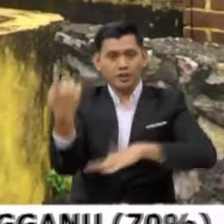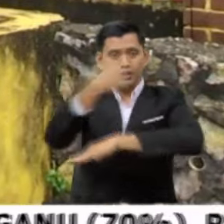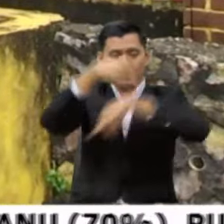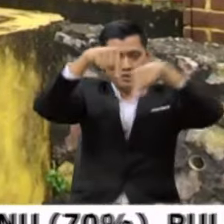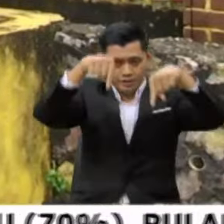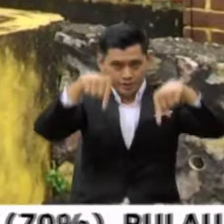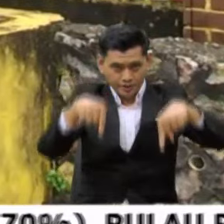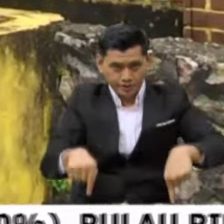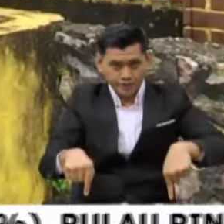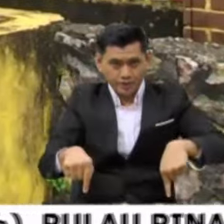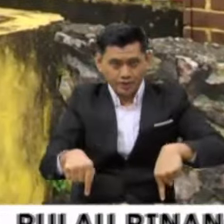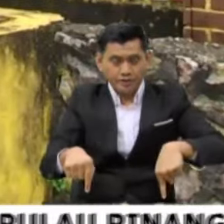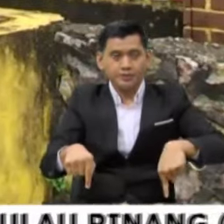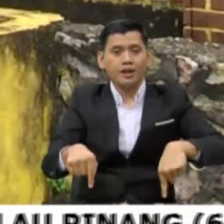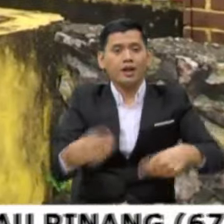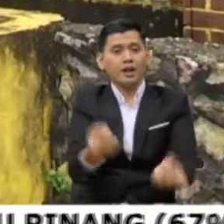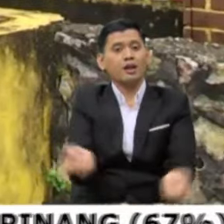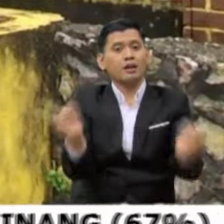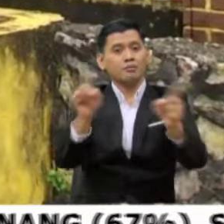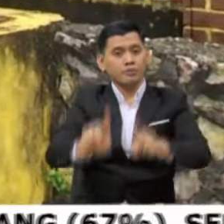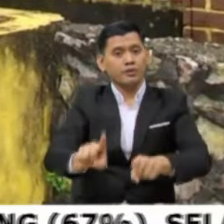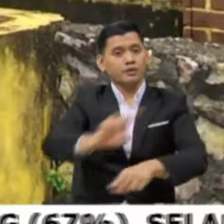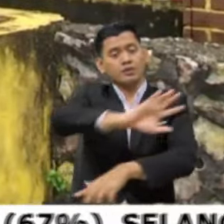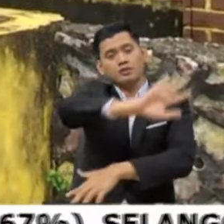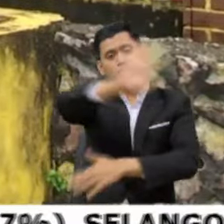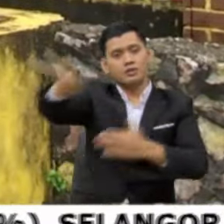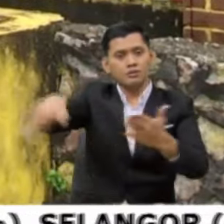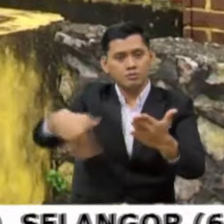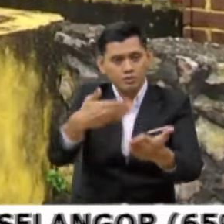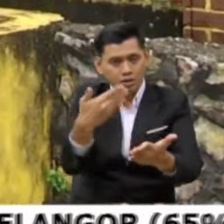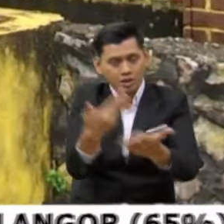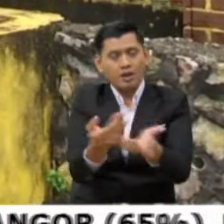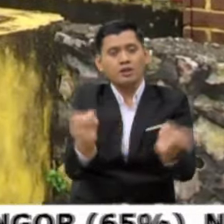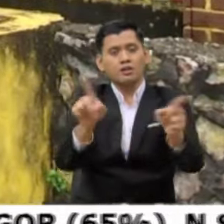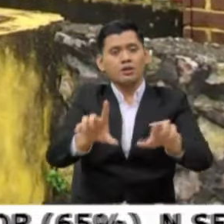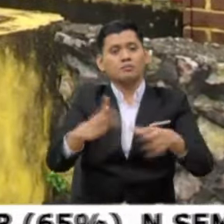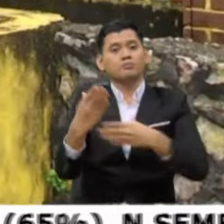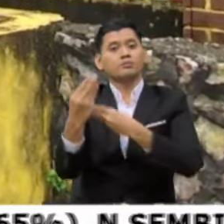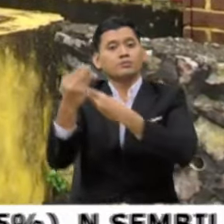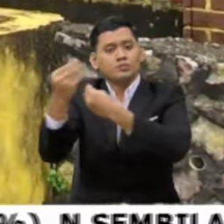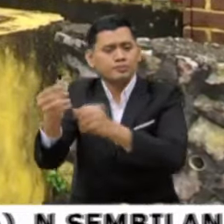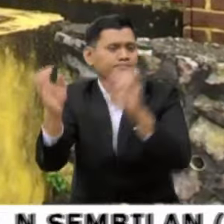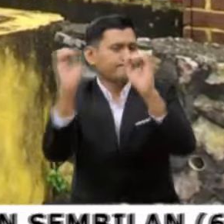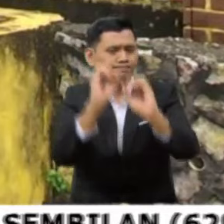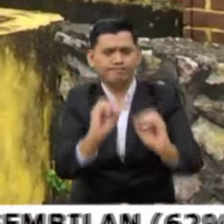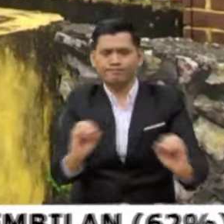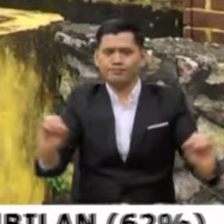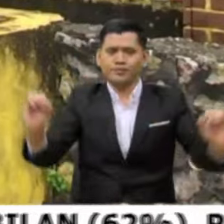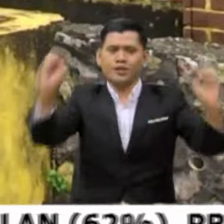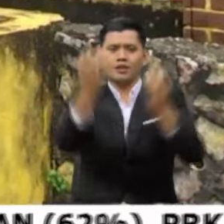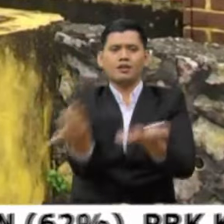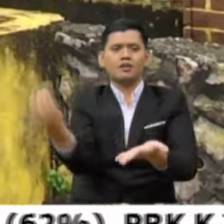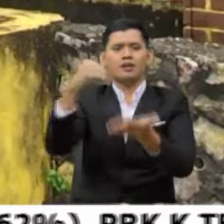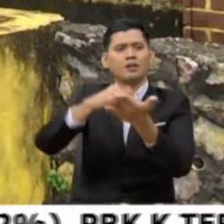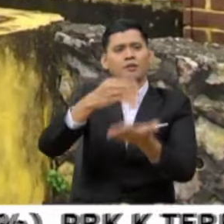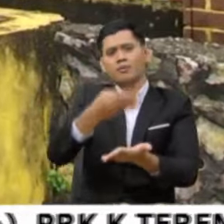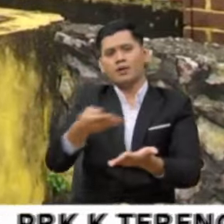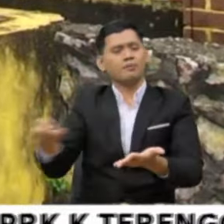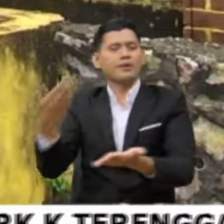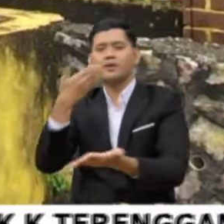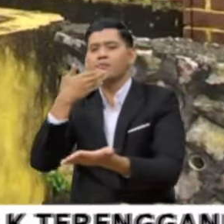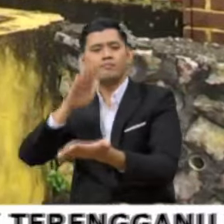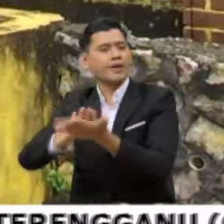menguji PR Yudo di Selangor ini secara keseluruhan rata-ratanya berlangsung dengan begitu lancar dengan tiada sebarang dan juga perkara-perkara yang tidak